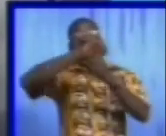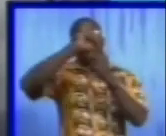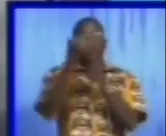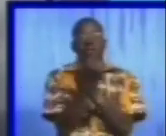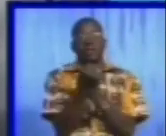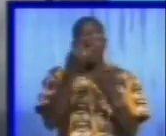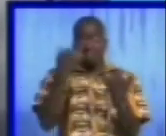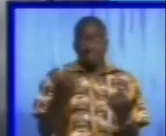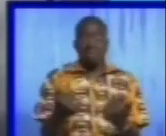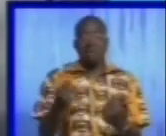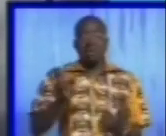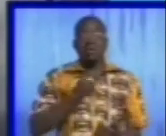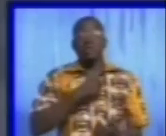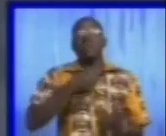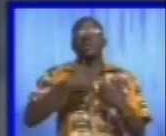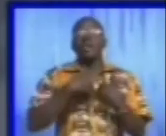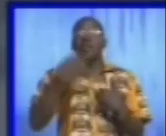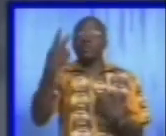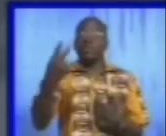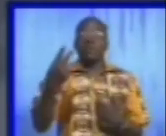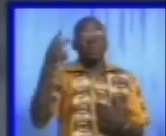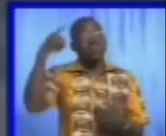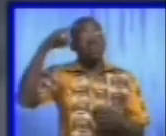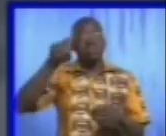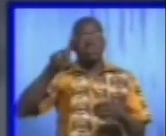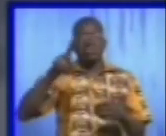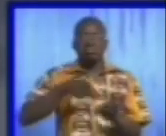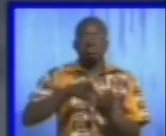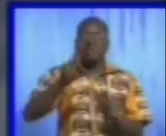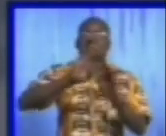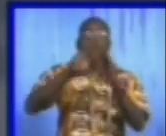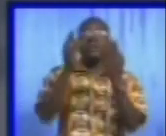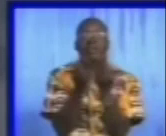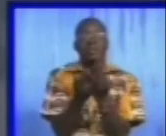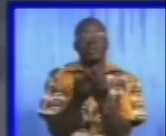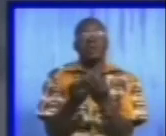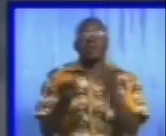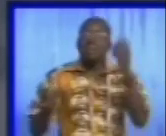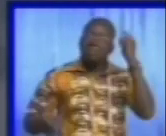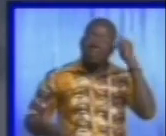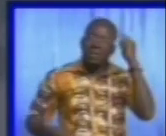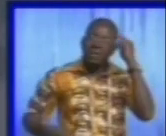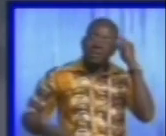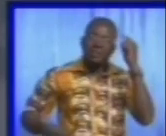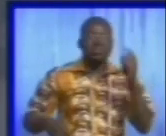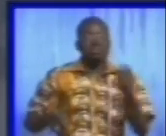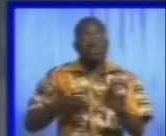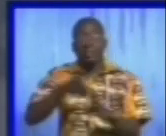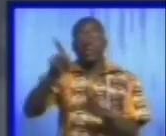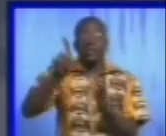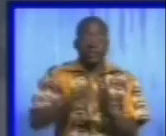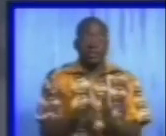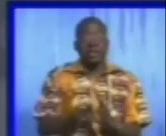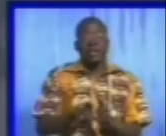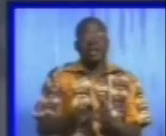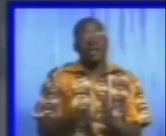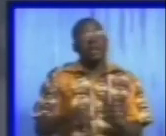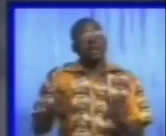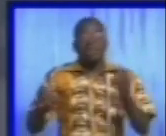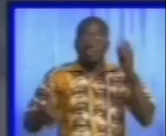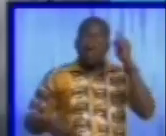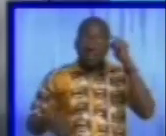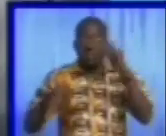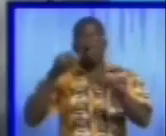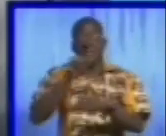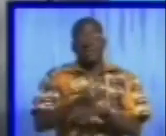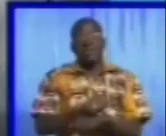3, notamment les prestations familiales, les maladies professionnelles et les accidents de travail et évidemment la retraite. Nous n'avons pas pour le